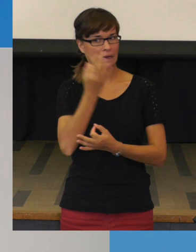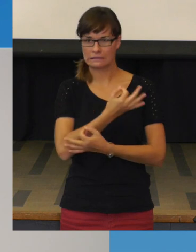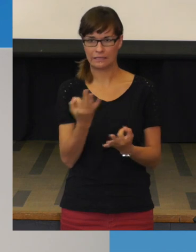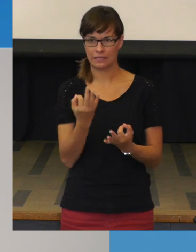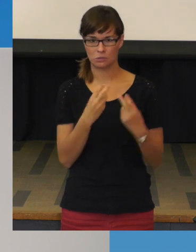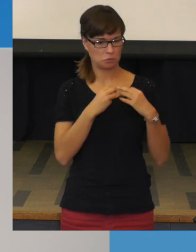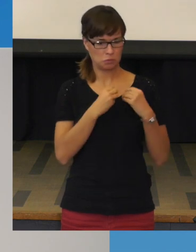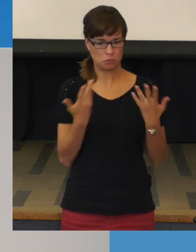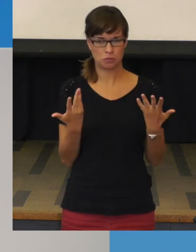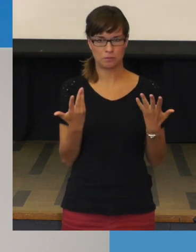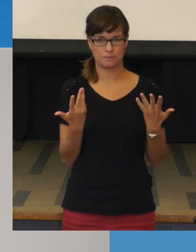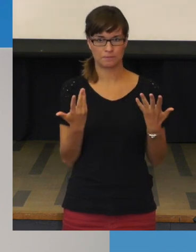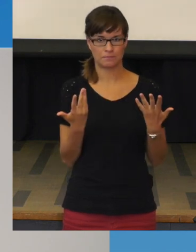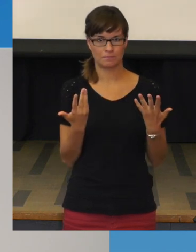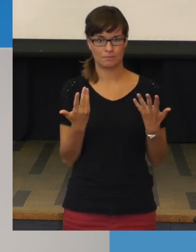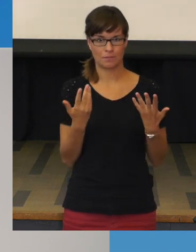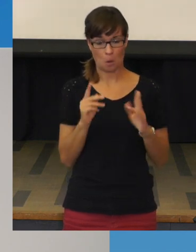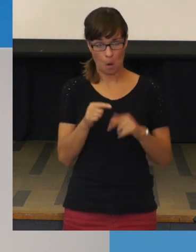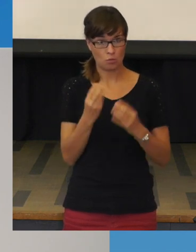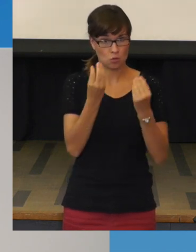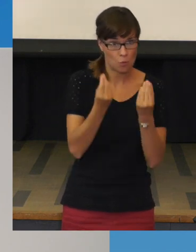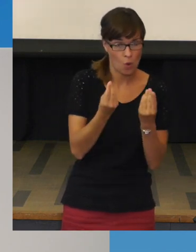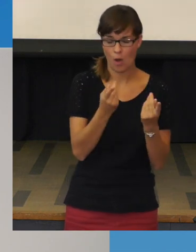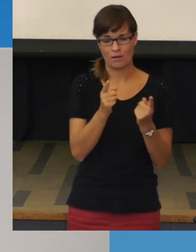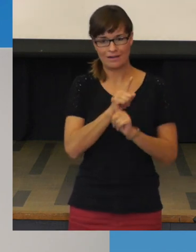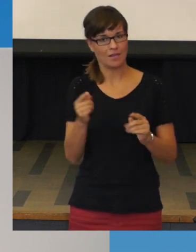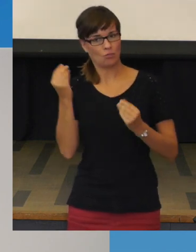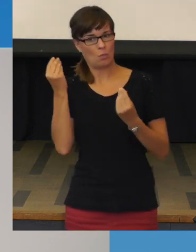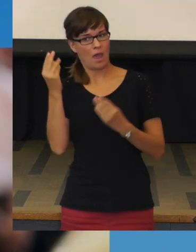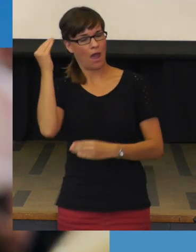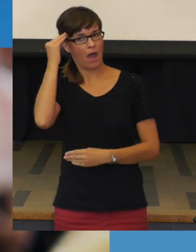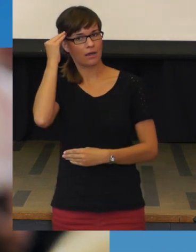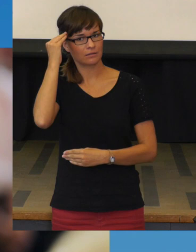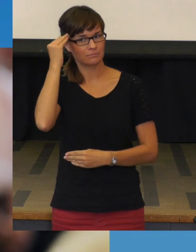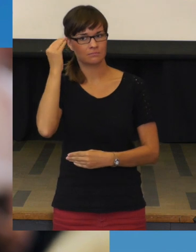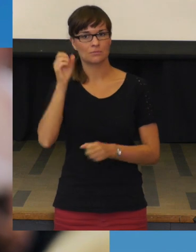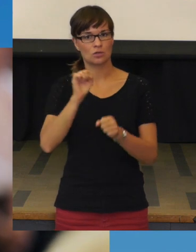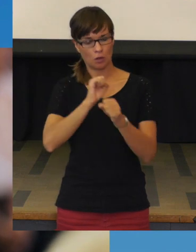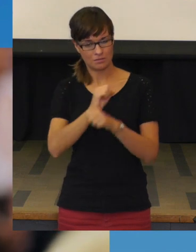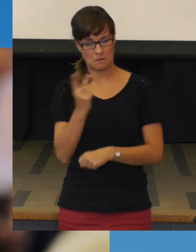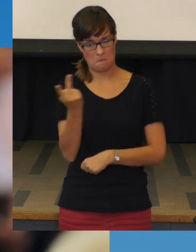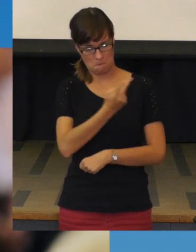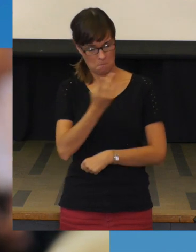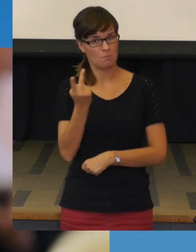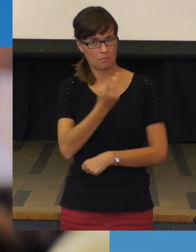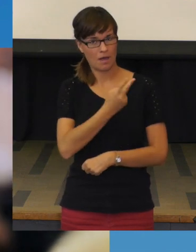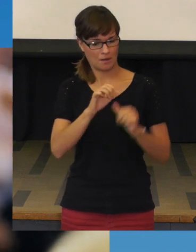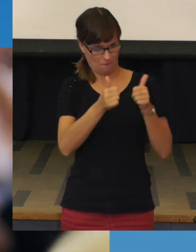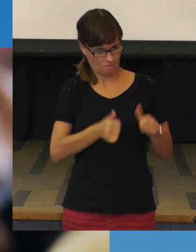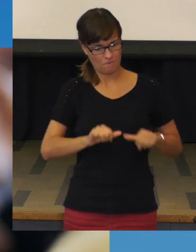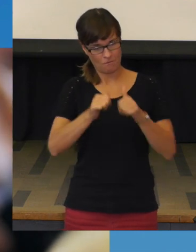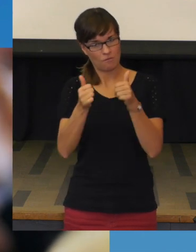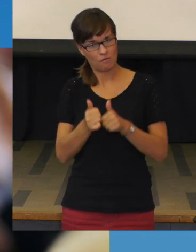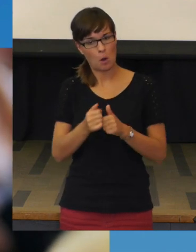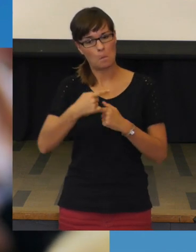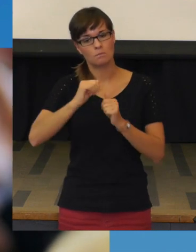spüren. Und ob man das Vorhofflimmern spürt oder nicht spürt, beide Formen von Vorhofflimmern können zu